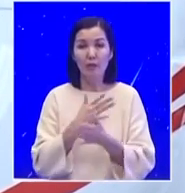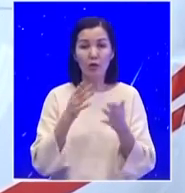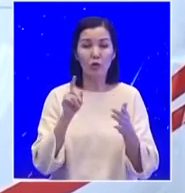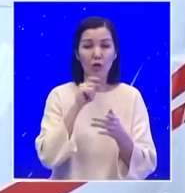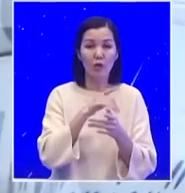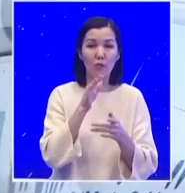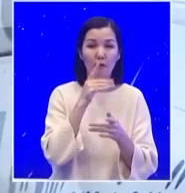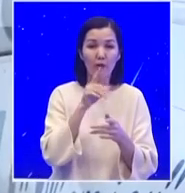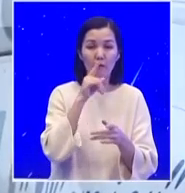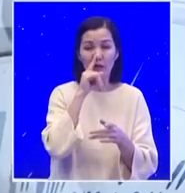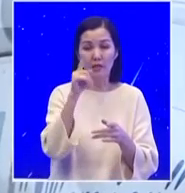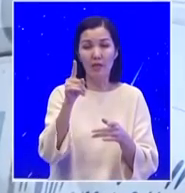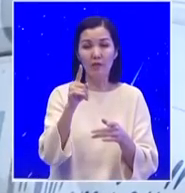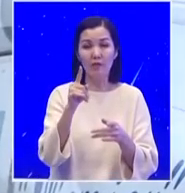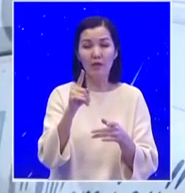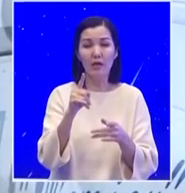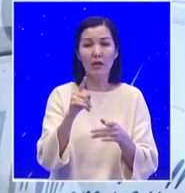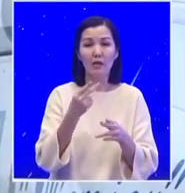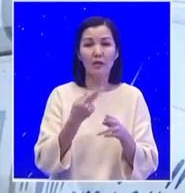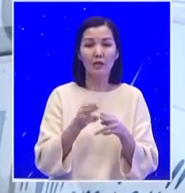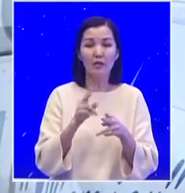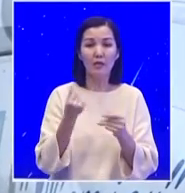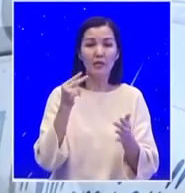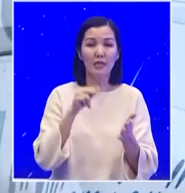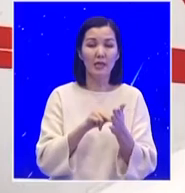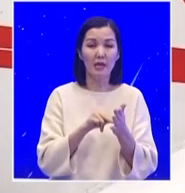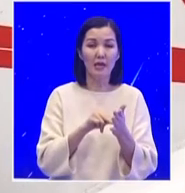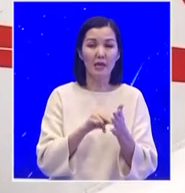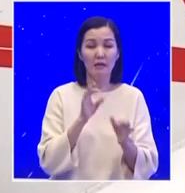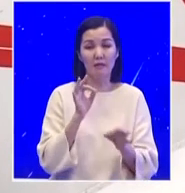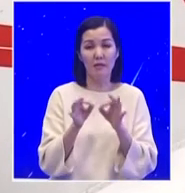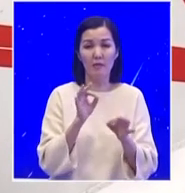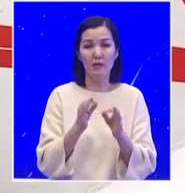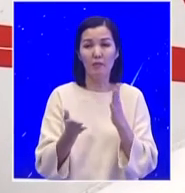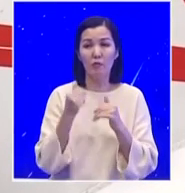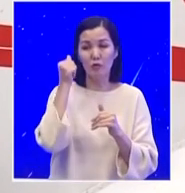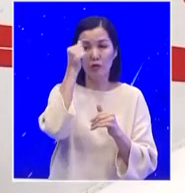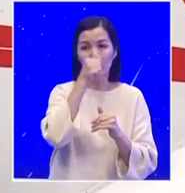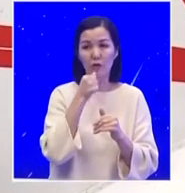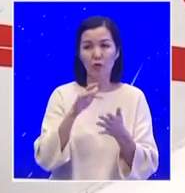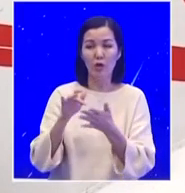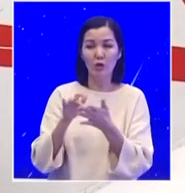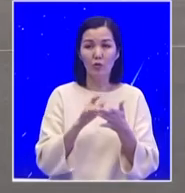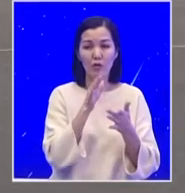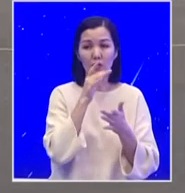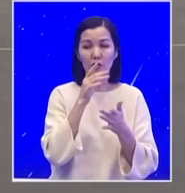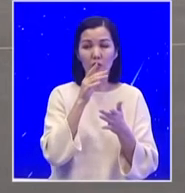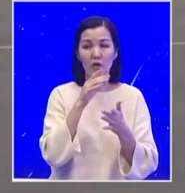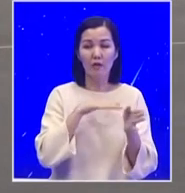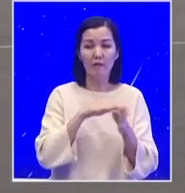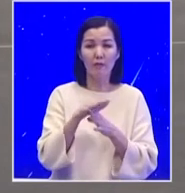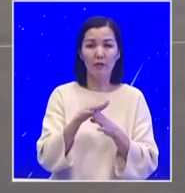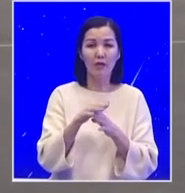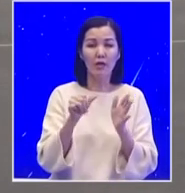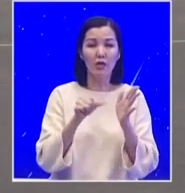добраться до отдаленного района. К тому же цена приемлемая. Ну, в прошлом году туристический сезон мы выполняли